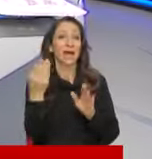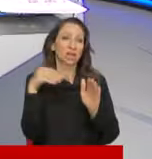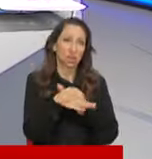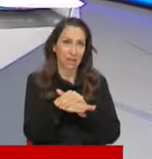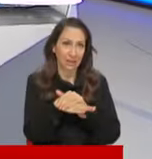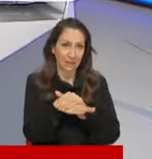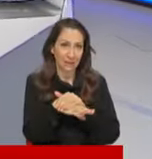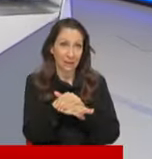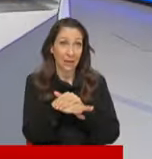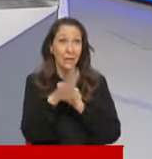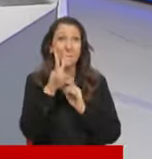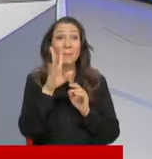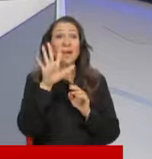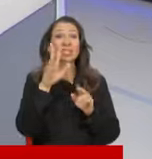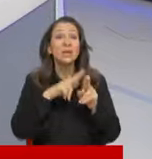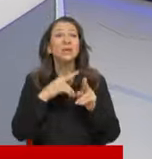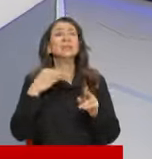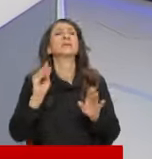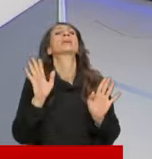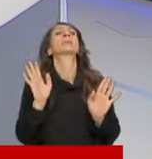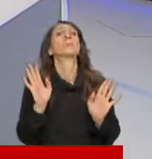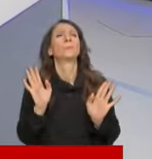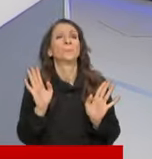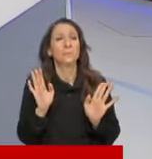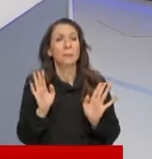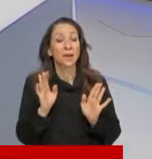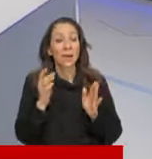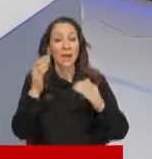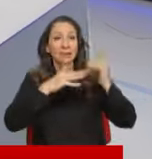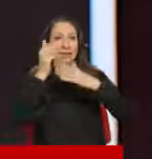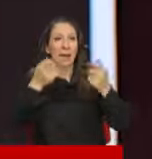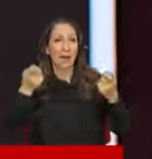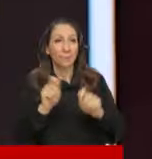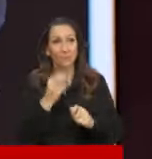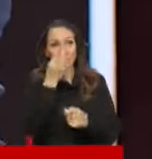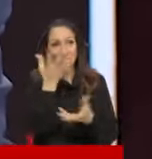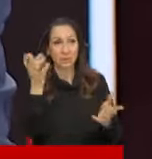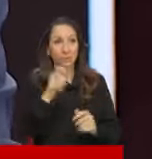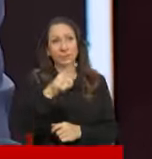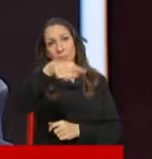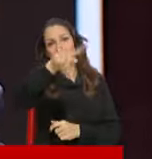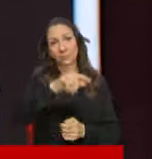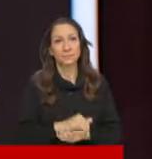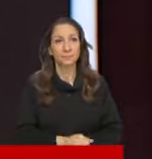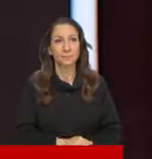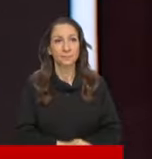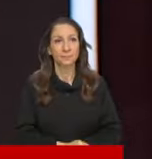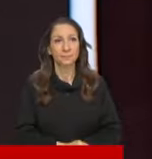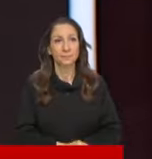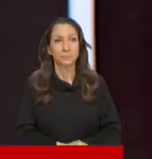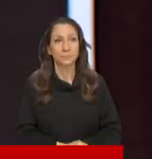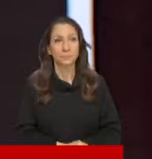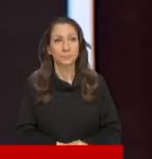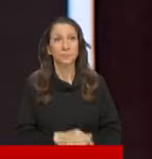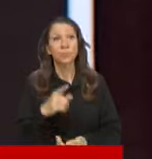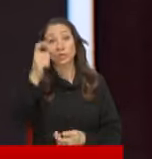girecekti 5 katrilyon satmadım sat imara kapattım Park yapıyorum Bakın bu